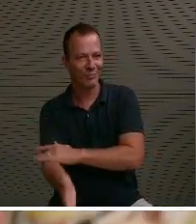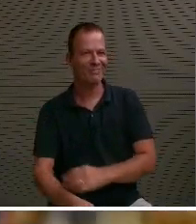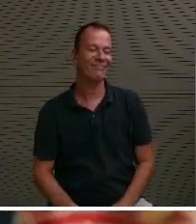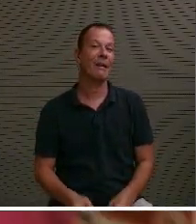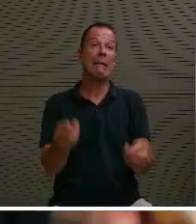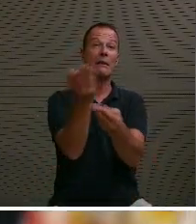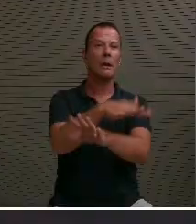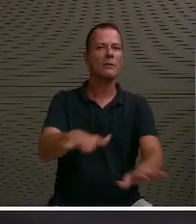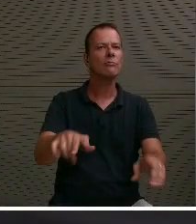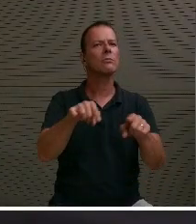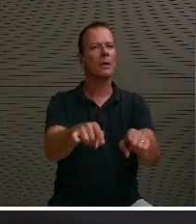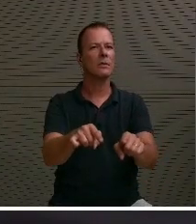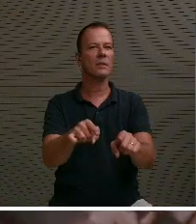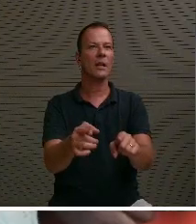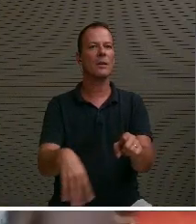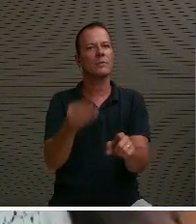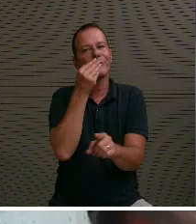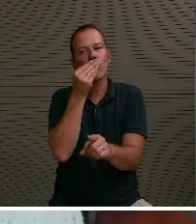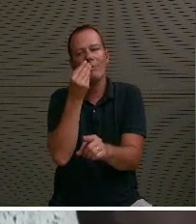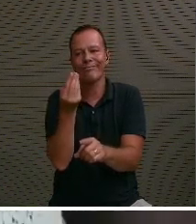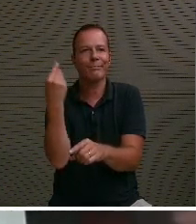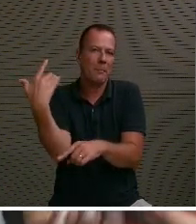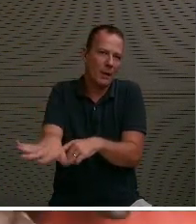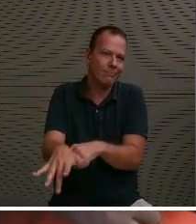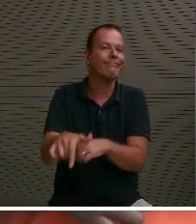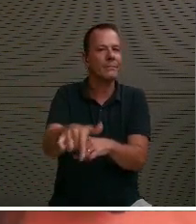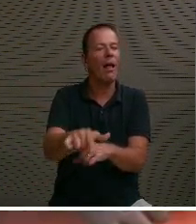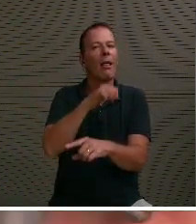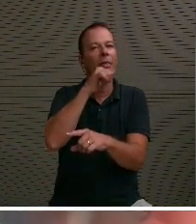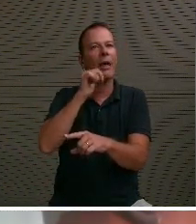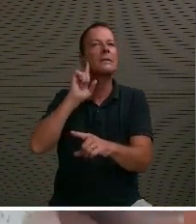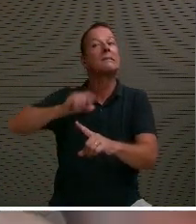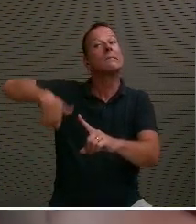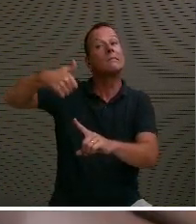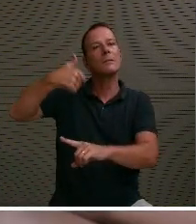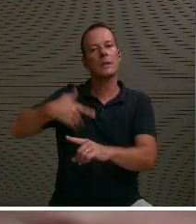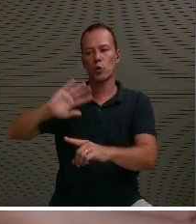Les enfants venant des centres de nutrition y ont toujours priorité.